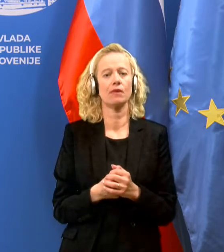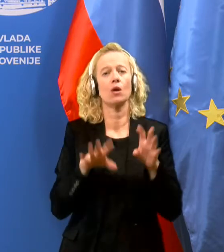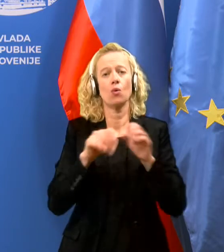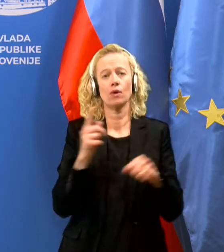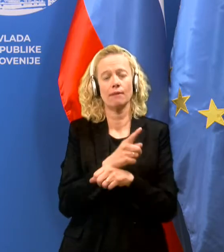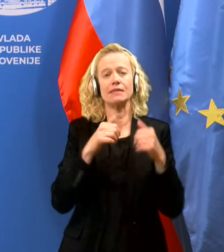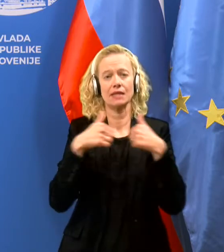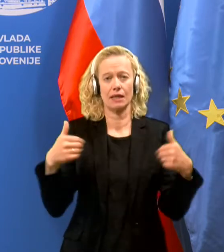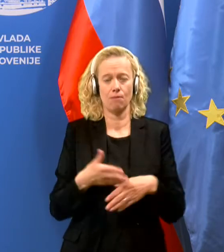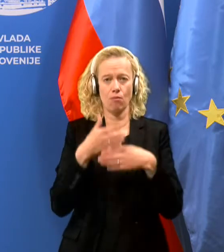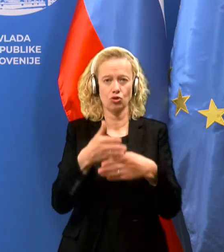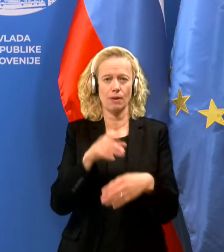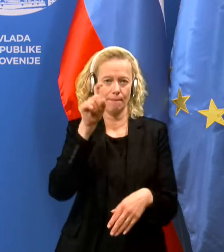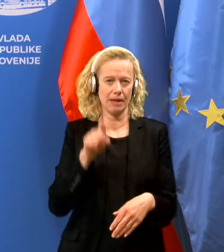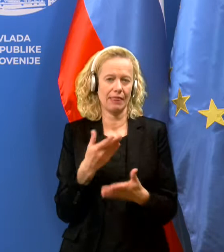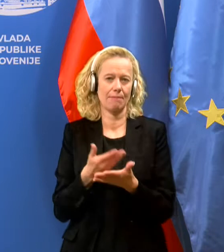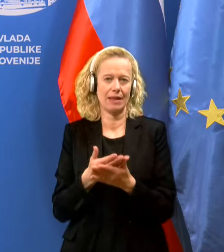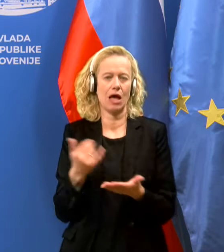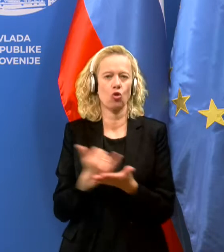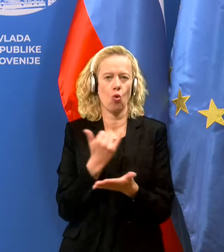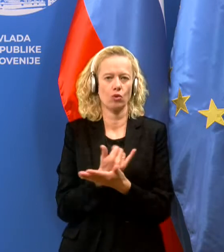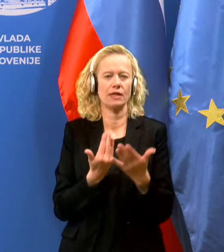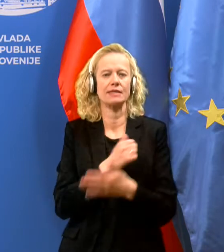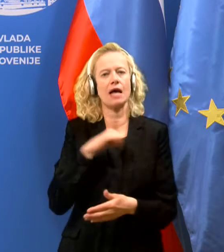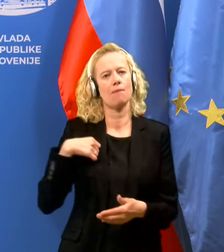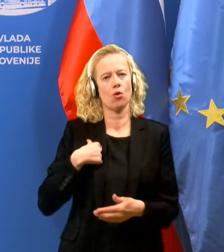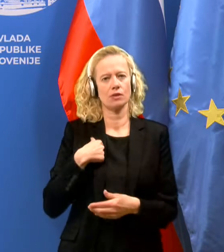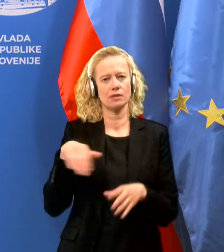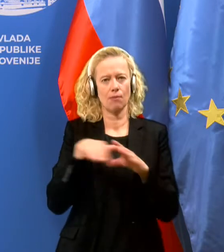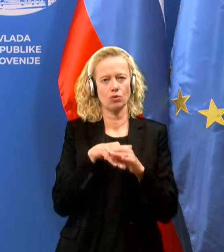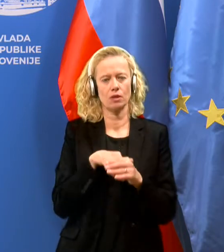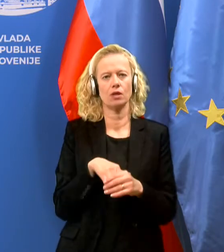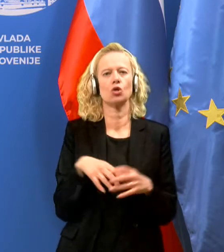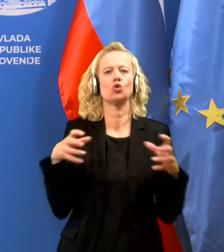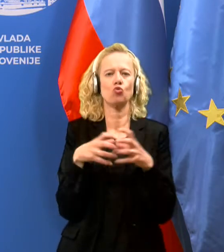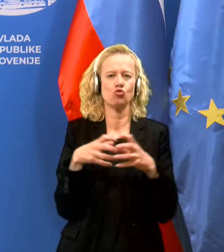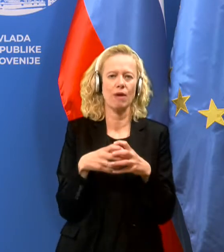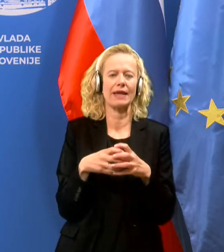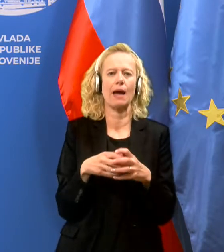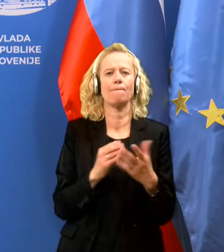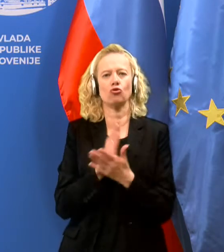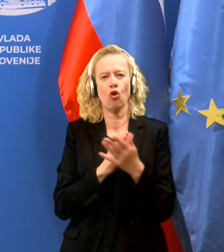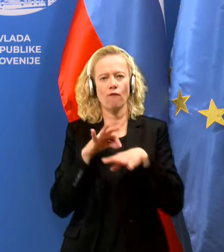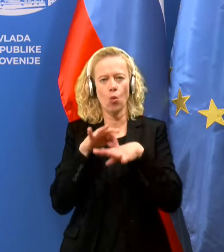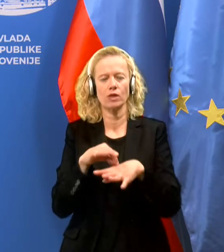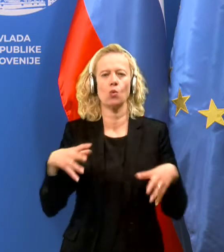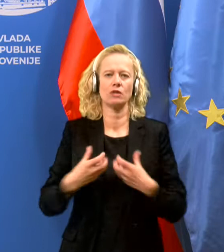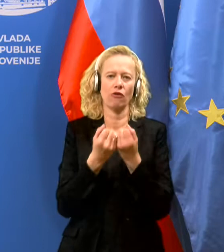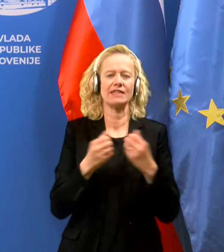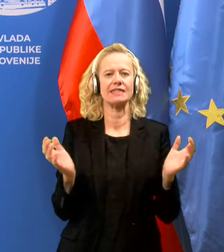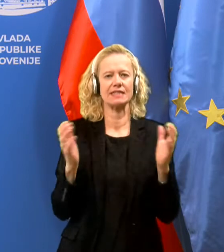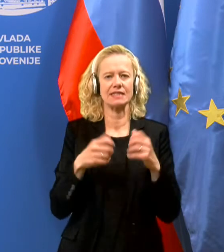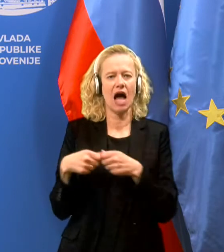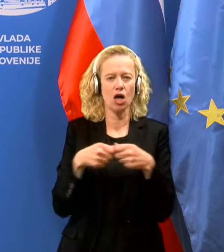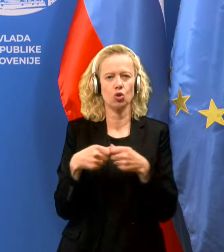Ukrep izredne pomoči mesečnega temeljnega dohodka za samozaposlene, družbenike poslovodje in ustanovitelje zadrug